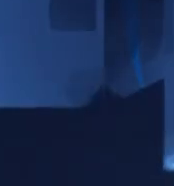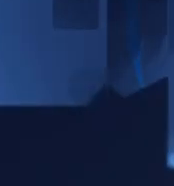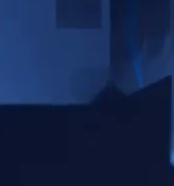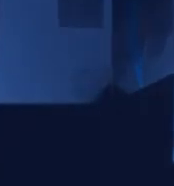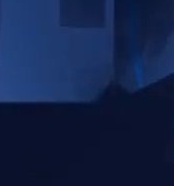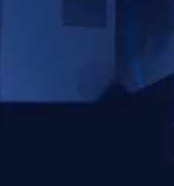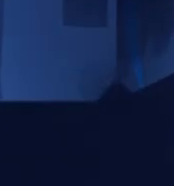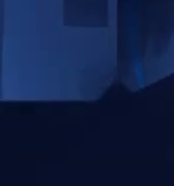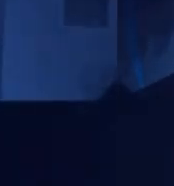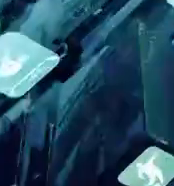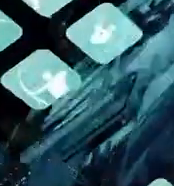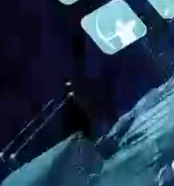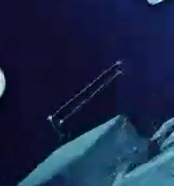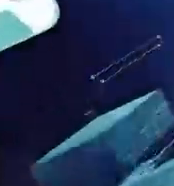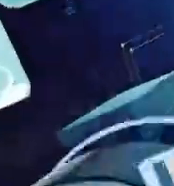интернет-ресурсов.